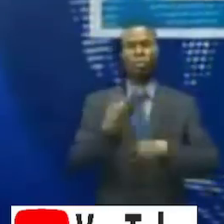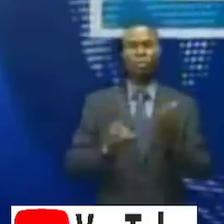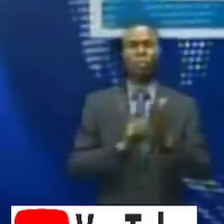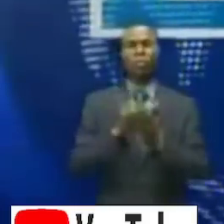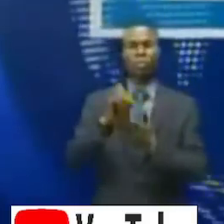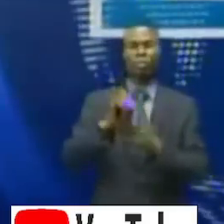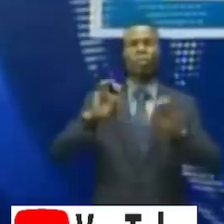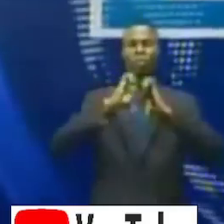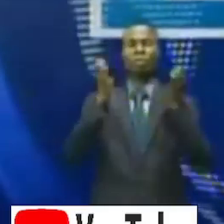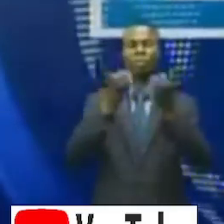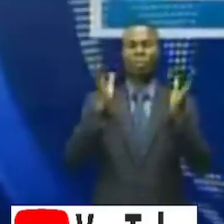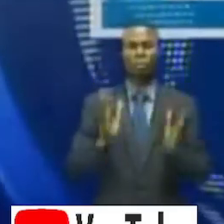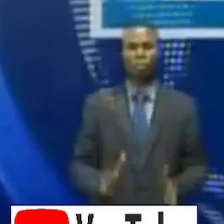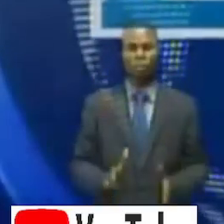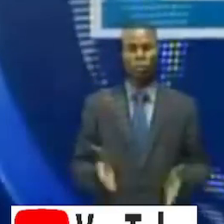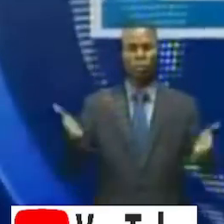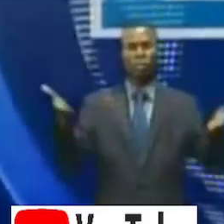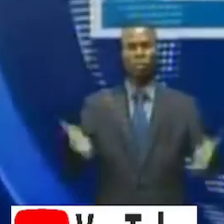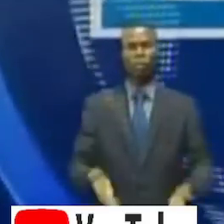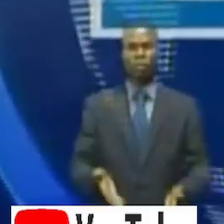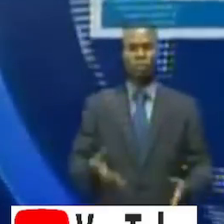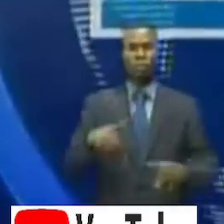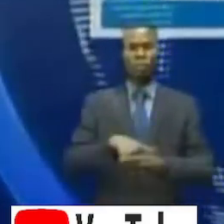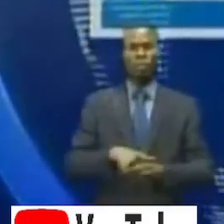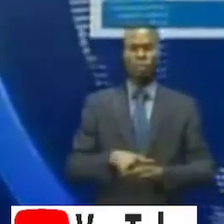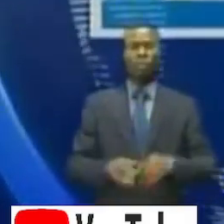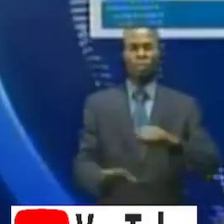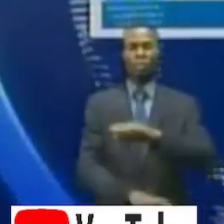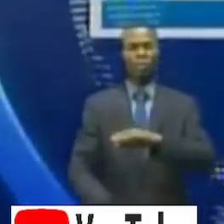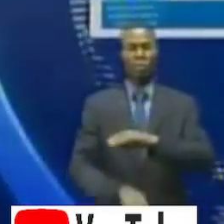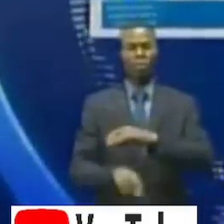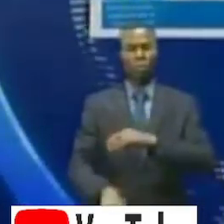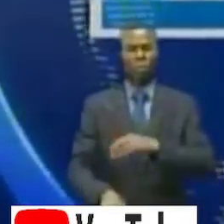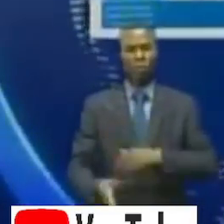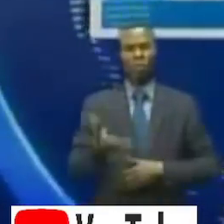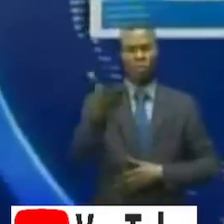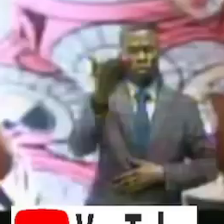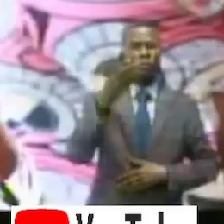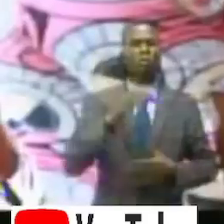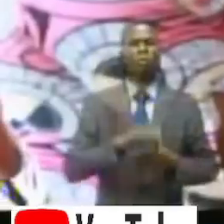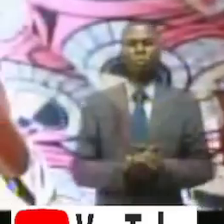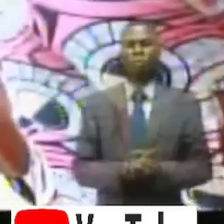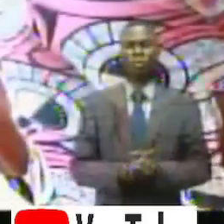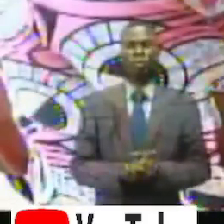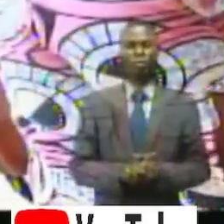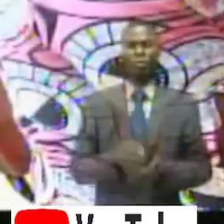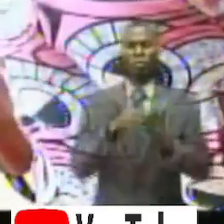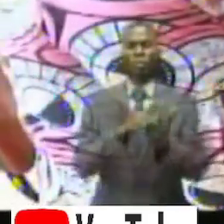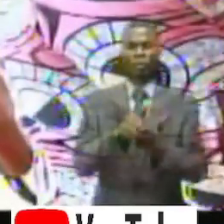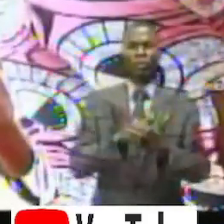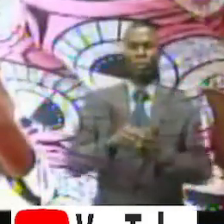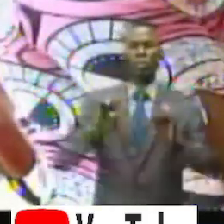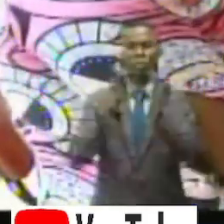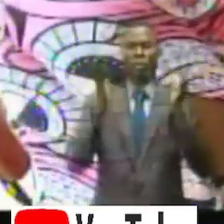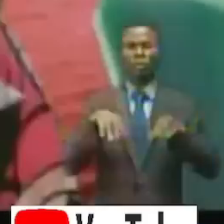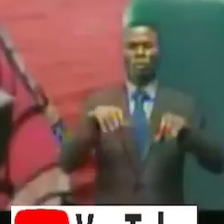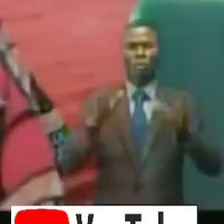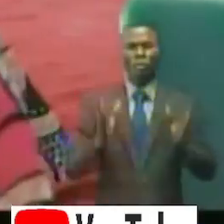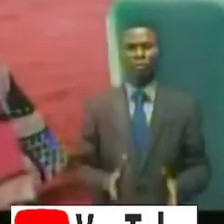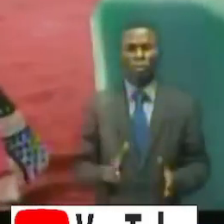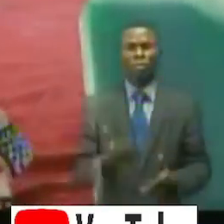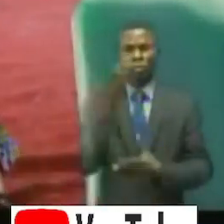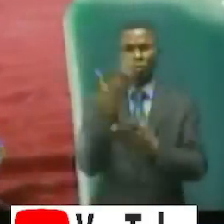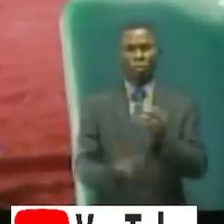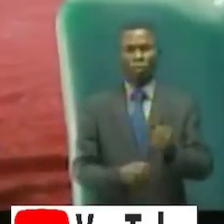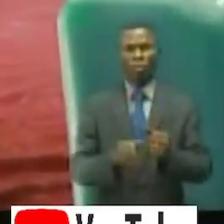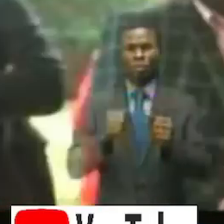les entrepreneurs qui se trouvent au bas de l'échelle. Sandra Nyangui, Charmant Lelo. Le faible de l'entrepreneur congolais est l'absence